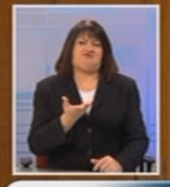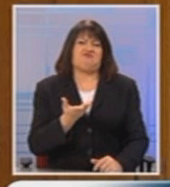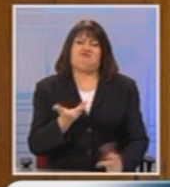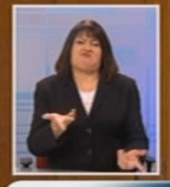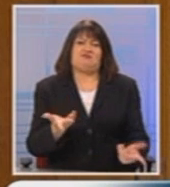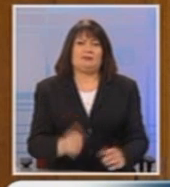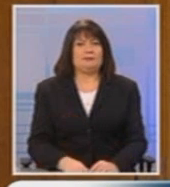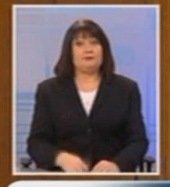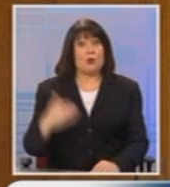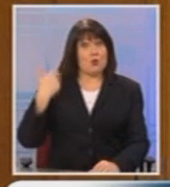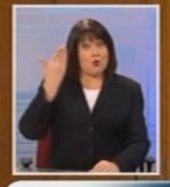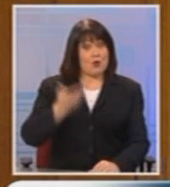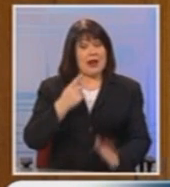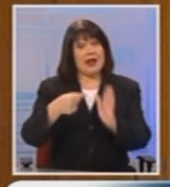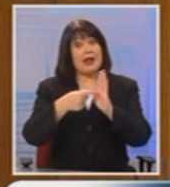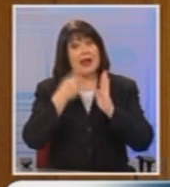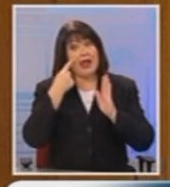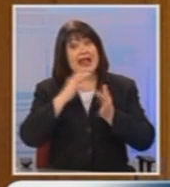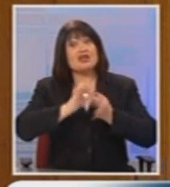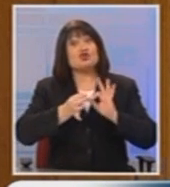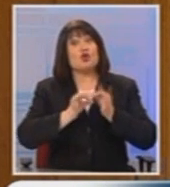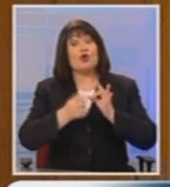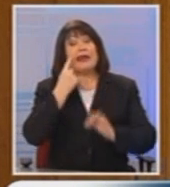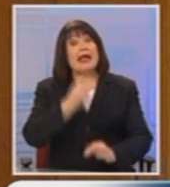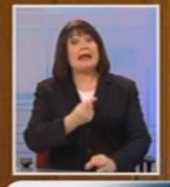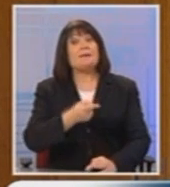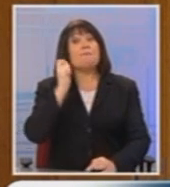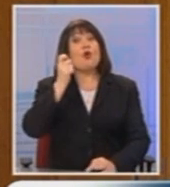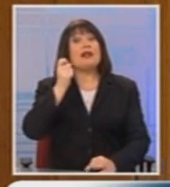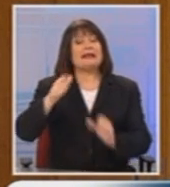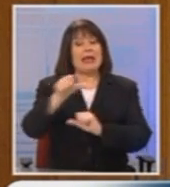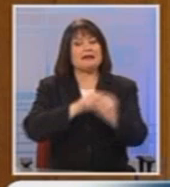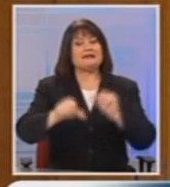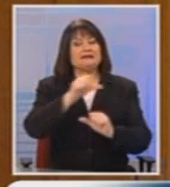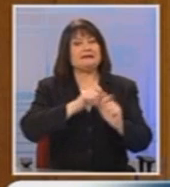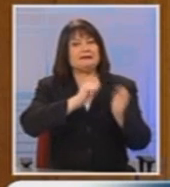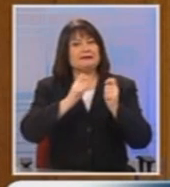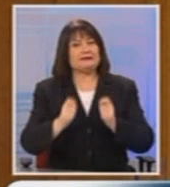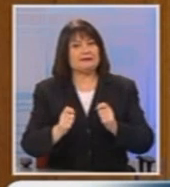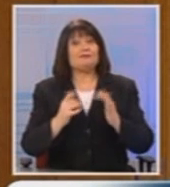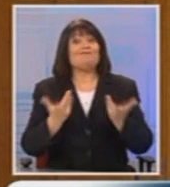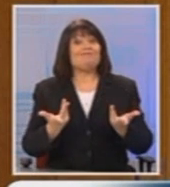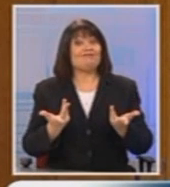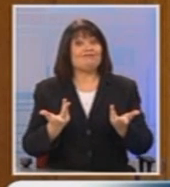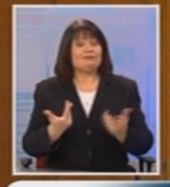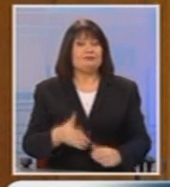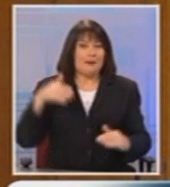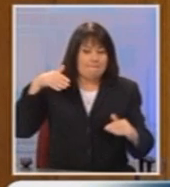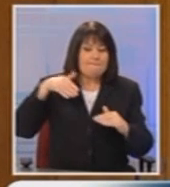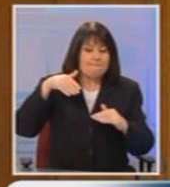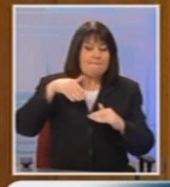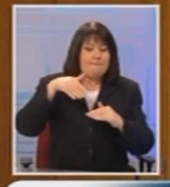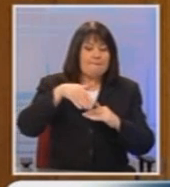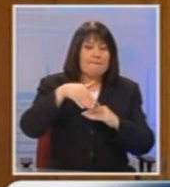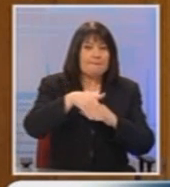Έχει επιβεβαιωθεί ιστορικά ότι οι πολιτικές μεταβολές δεν συμβαίνουν όταν πέφτουμε.